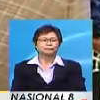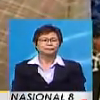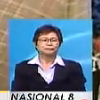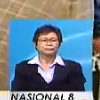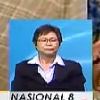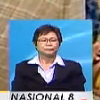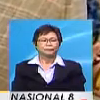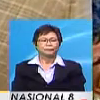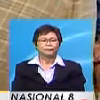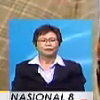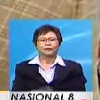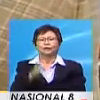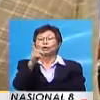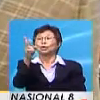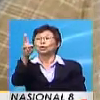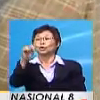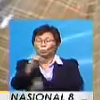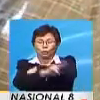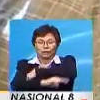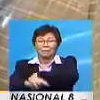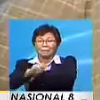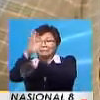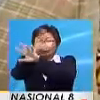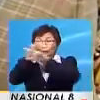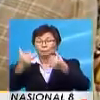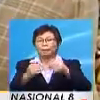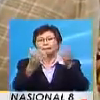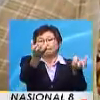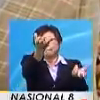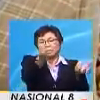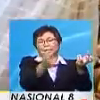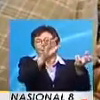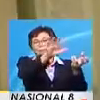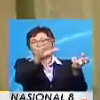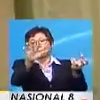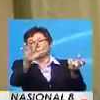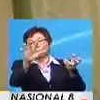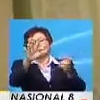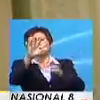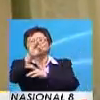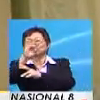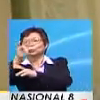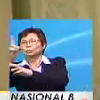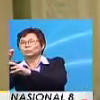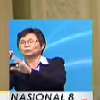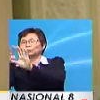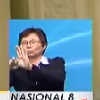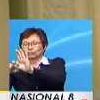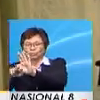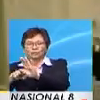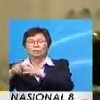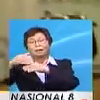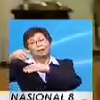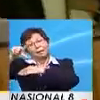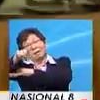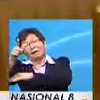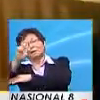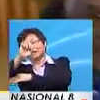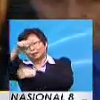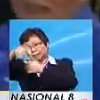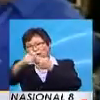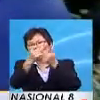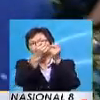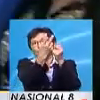Yes dalam dewan undangan Negeri sekarang BN menguasai 55 daripada 71 kerusi selebihnya dap